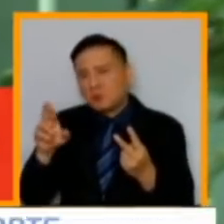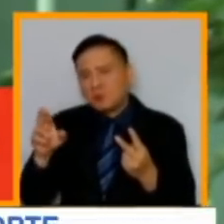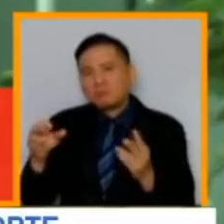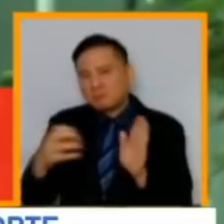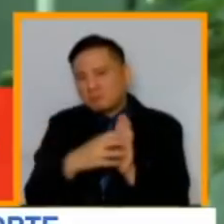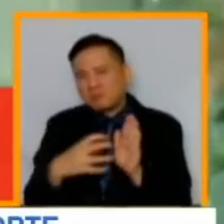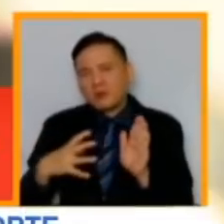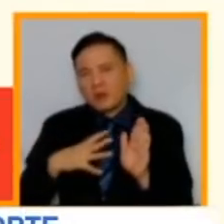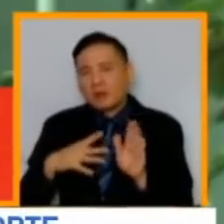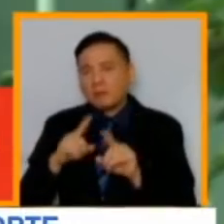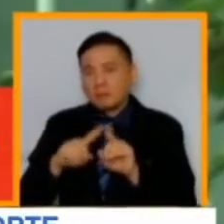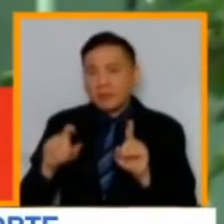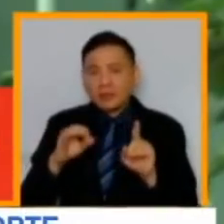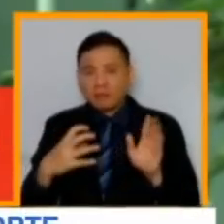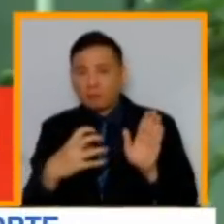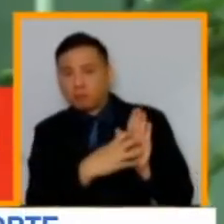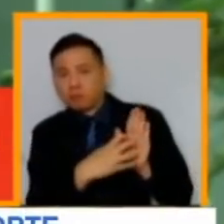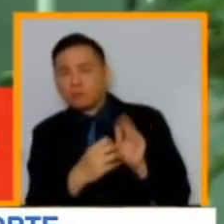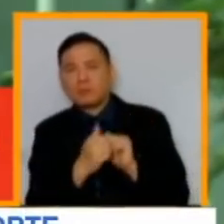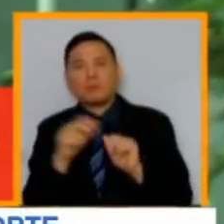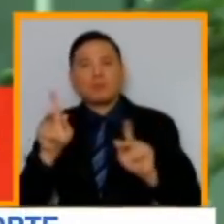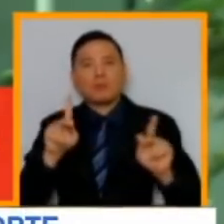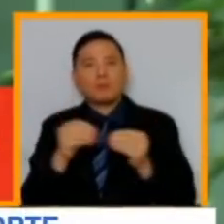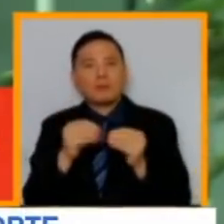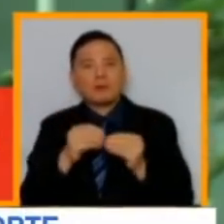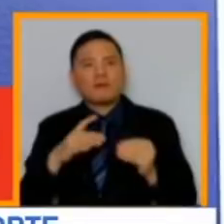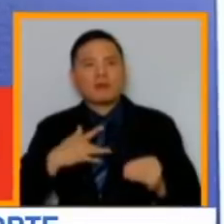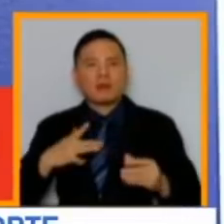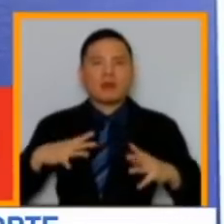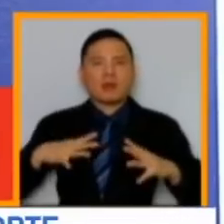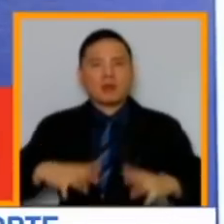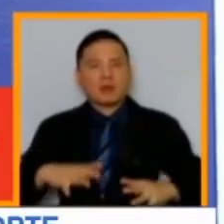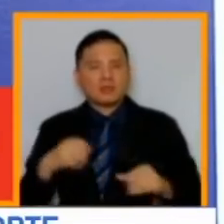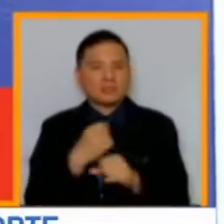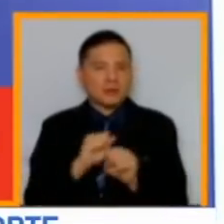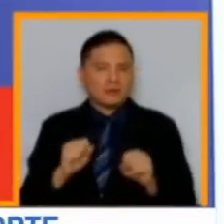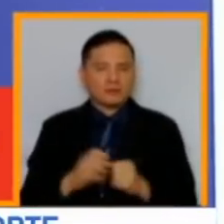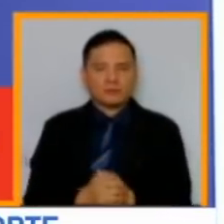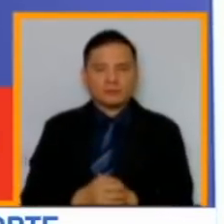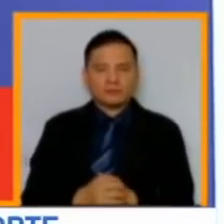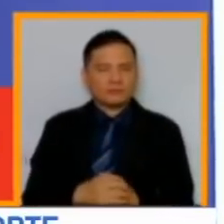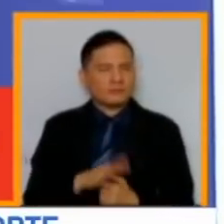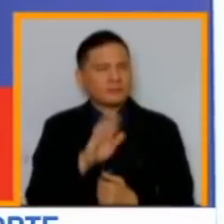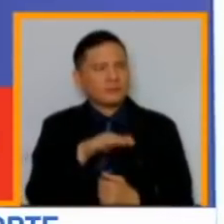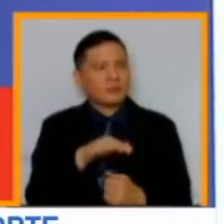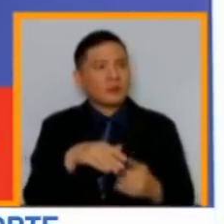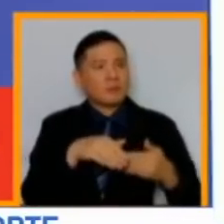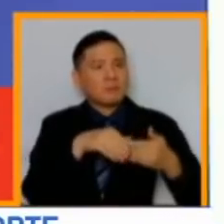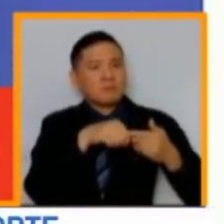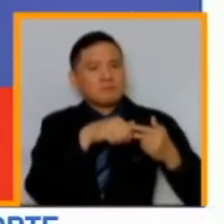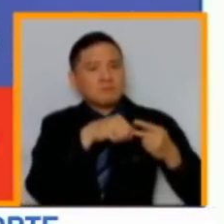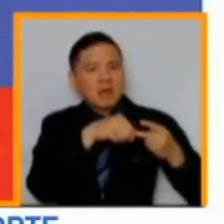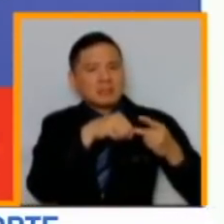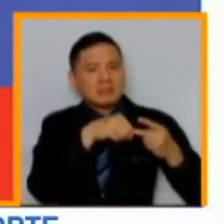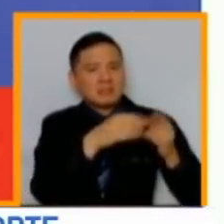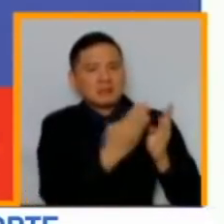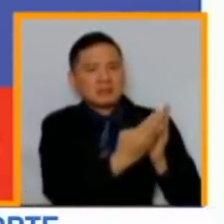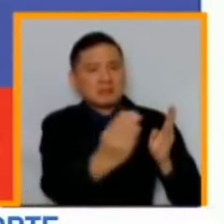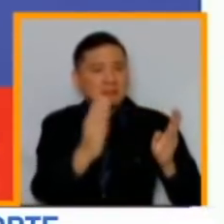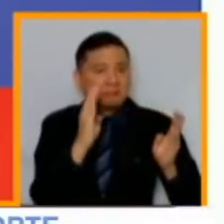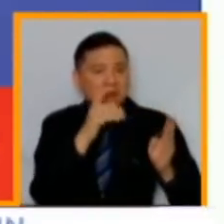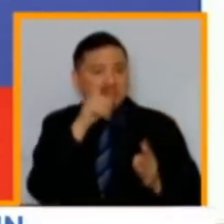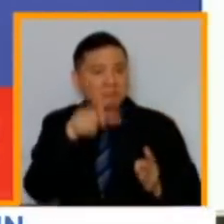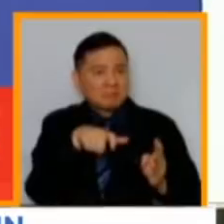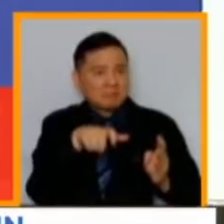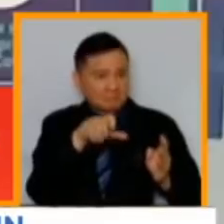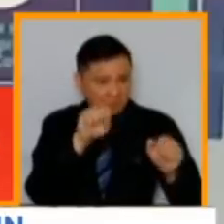customers. Okay. Plastic barrier, wala na rin? Oo. So yung marami rin natanggal dito, yung plastic barrier,